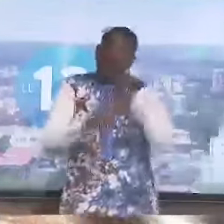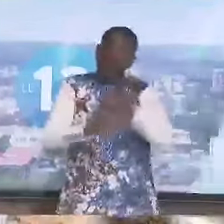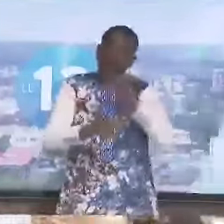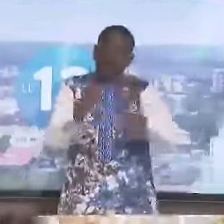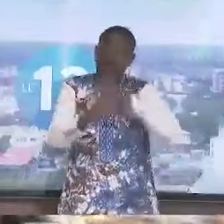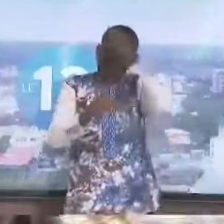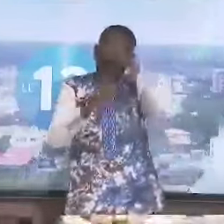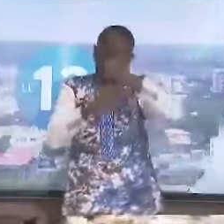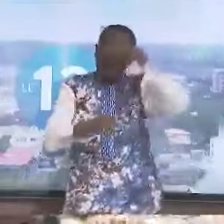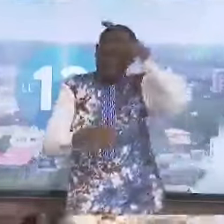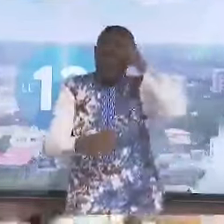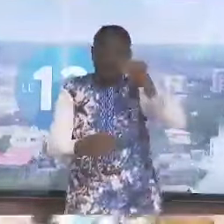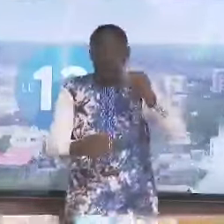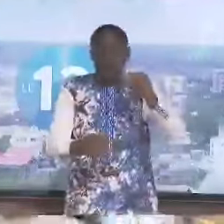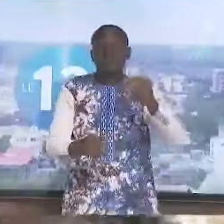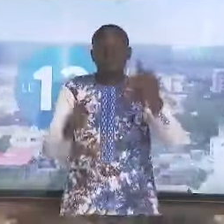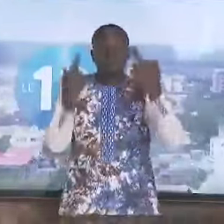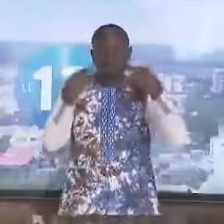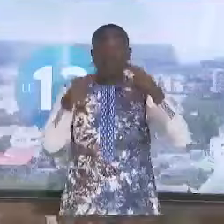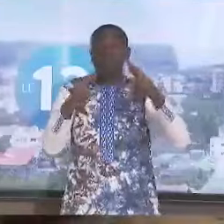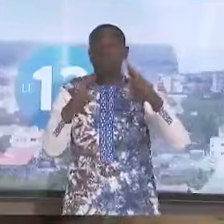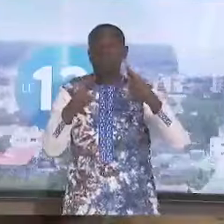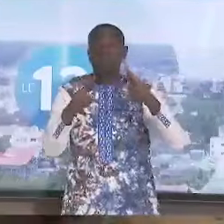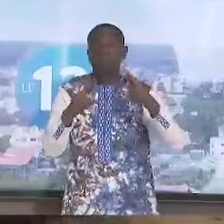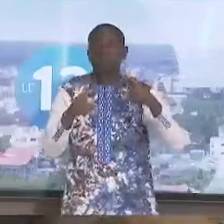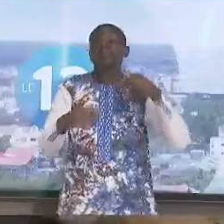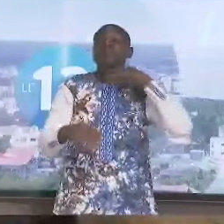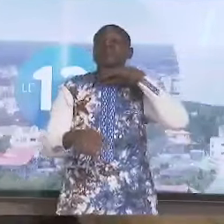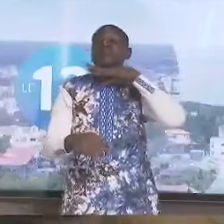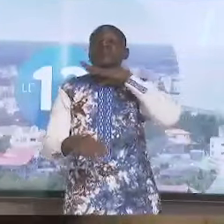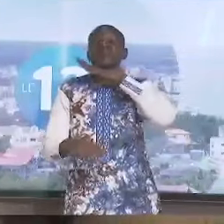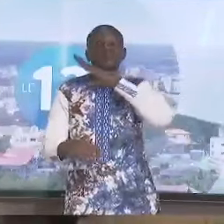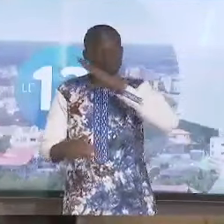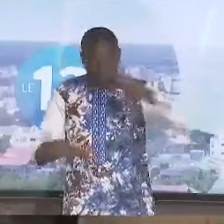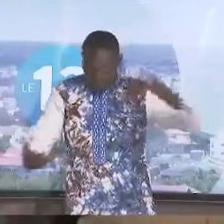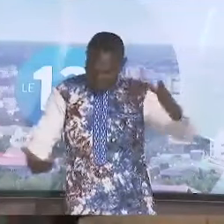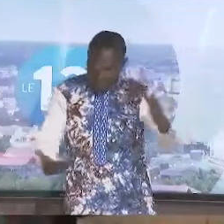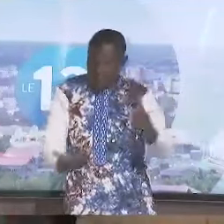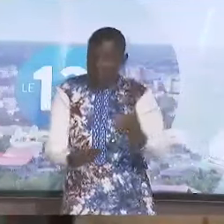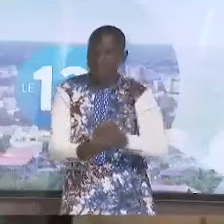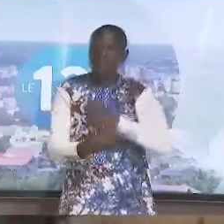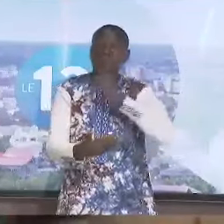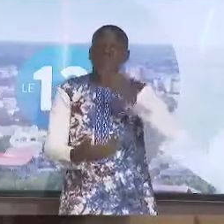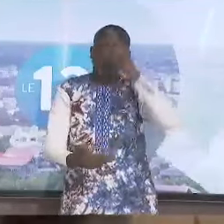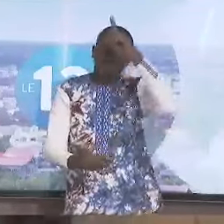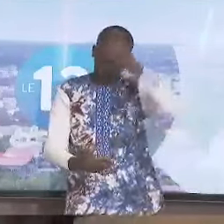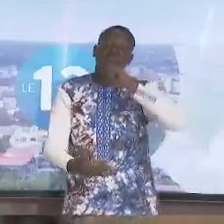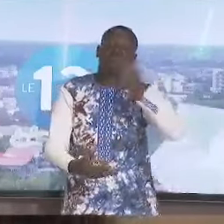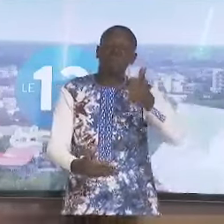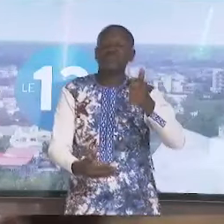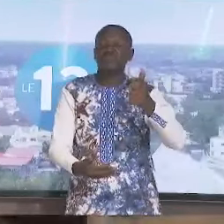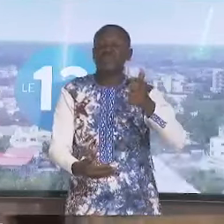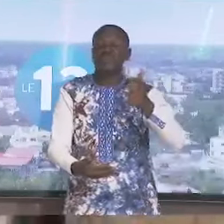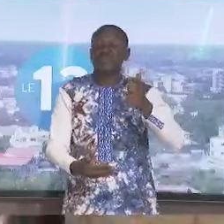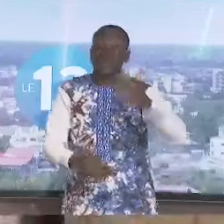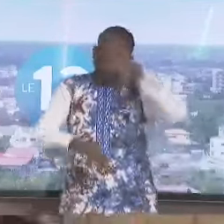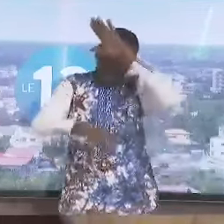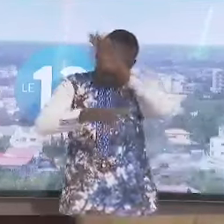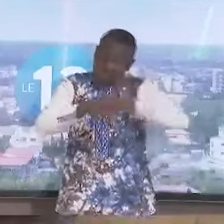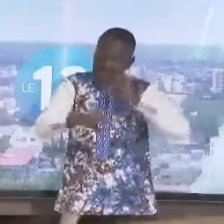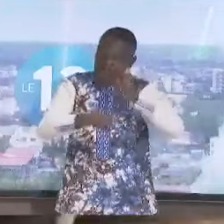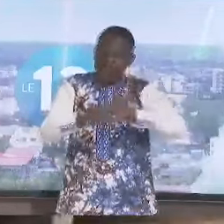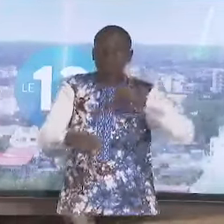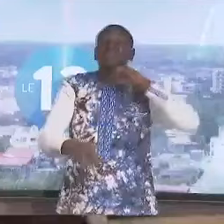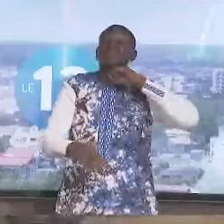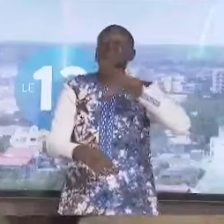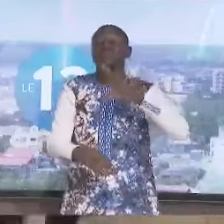que ces hommes peinent à raconter. Ça l'était là, on ne ramasse pas, on ne comprend même pas, on ne peut pas faire convocation ni rien. Travail